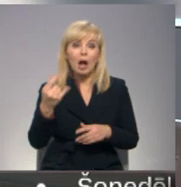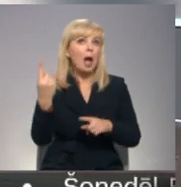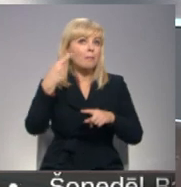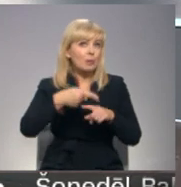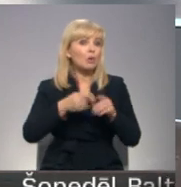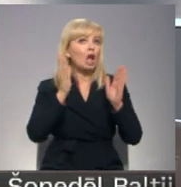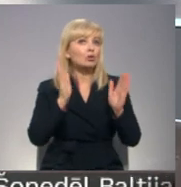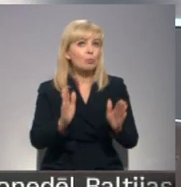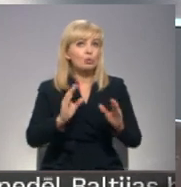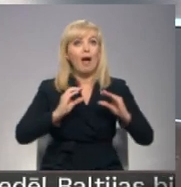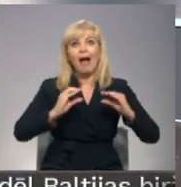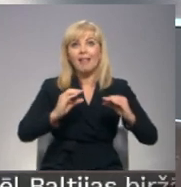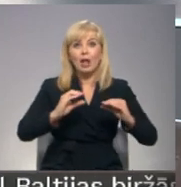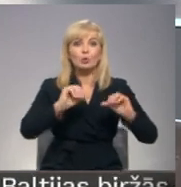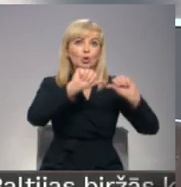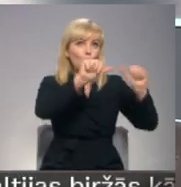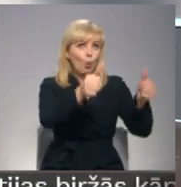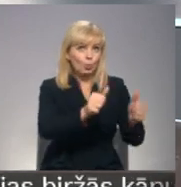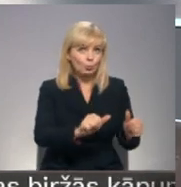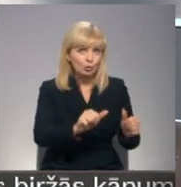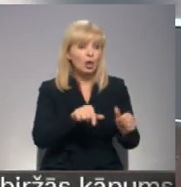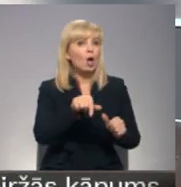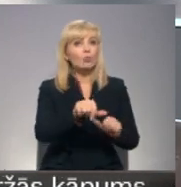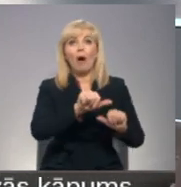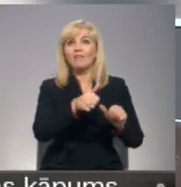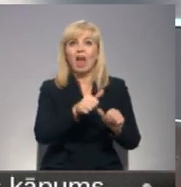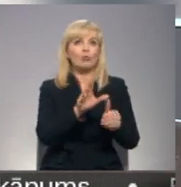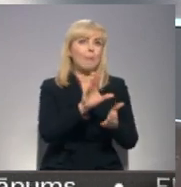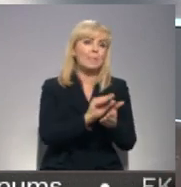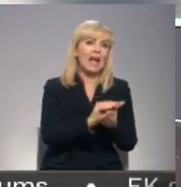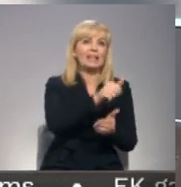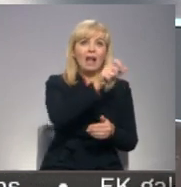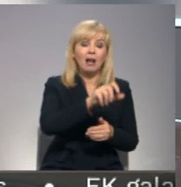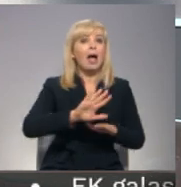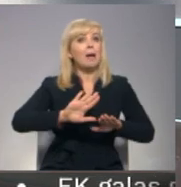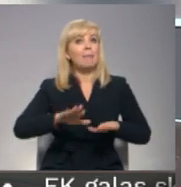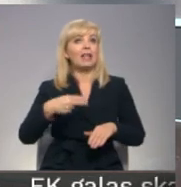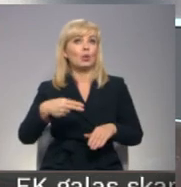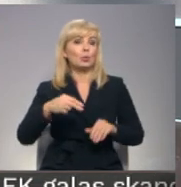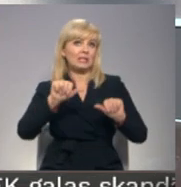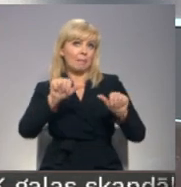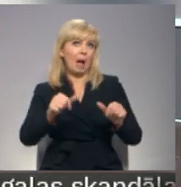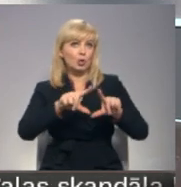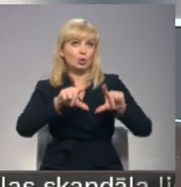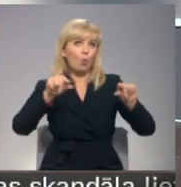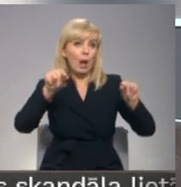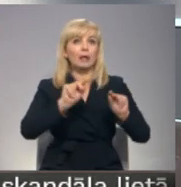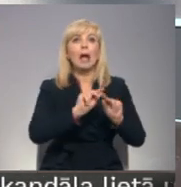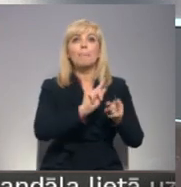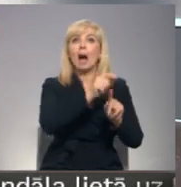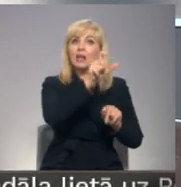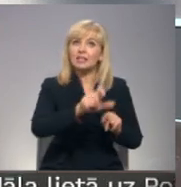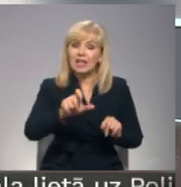ledus skulptūras. Tās veido nevis pieredzējuši tēlnieki, bet 20 mākslas skolu pasniedzēju un audzēkņi no dažādiem